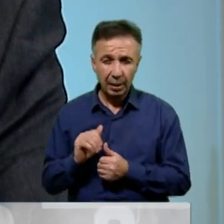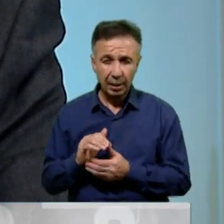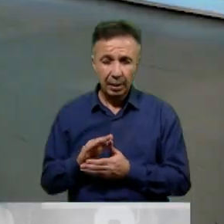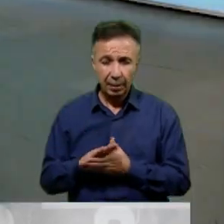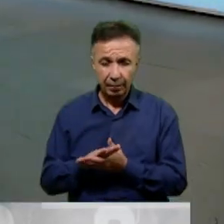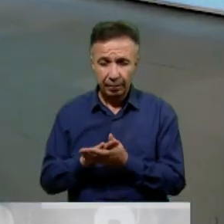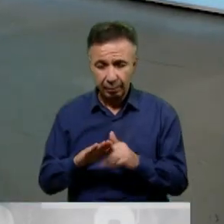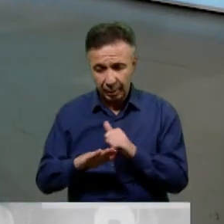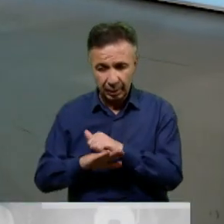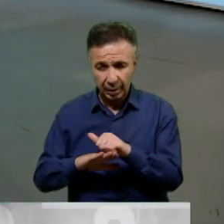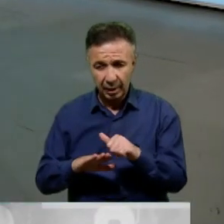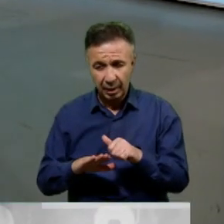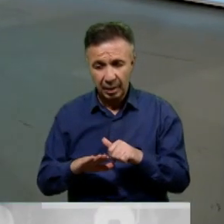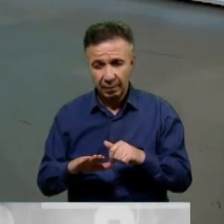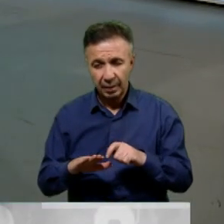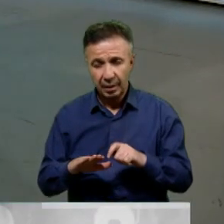ayağından çıkarmadıkça